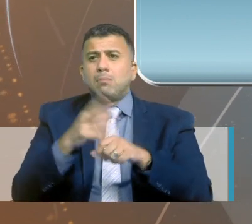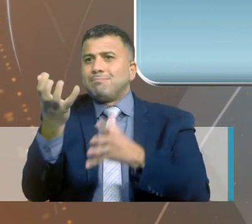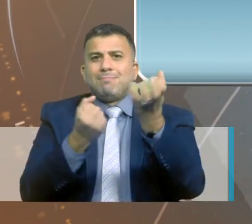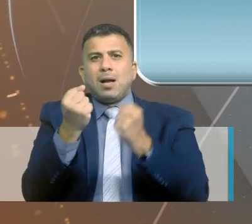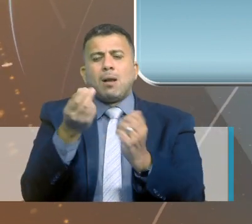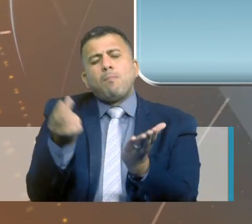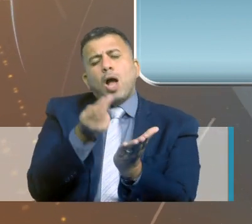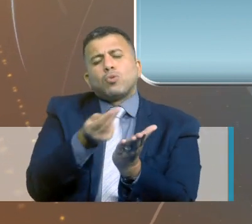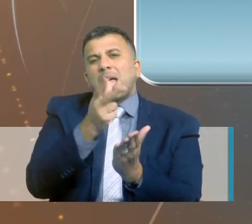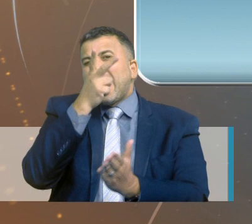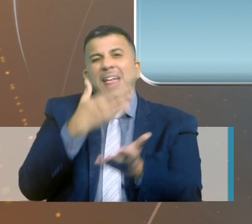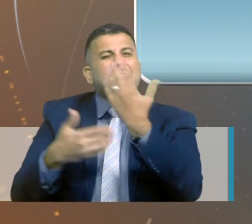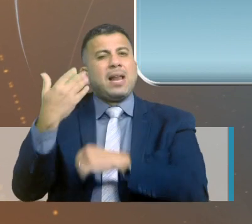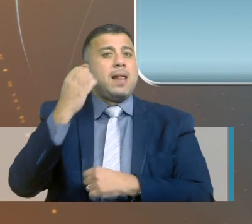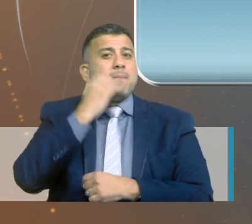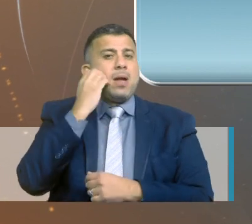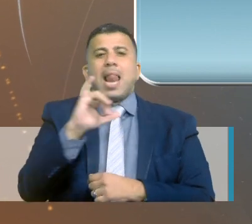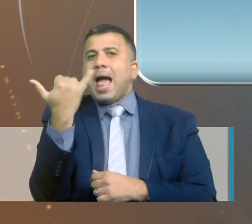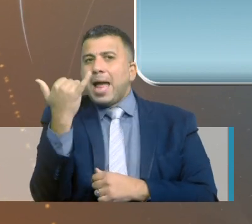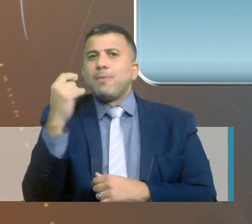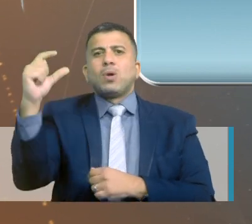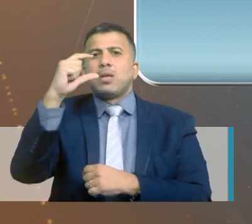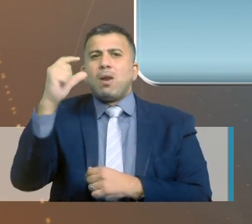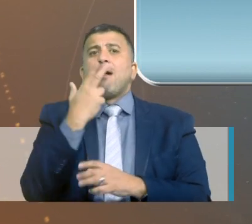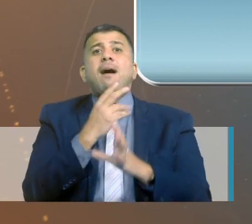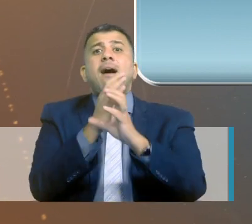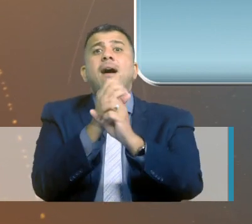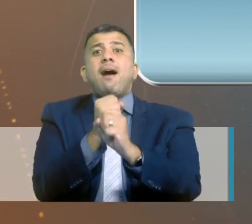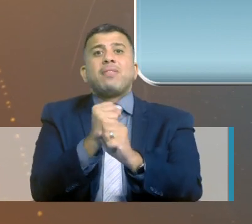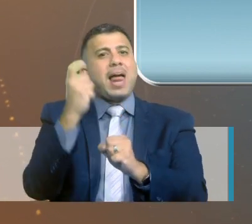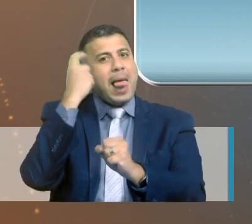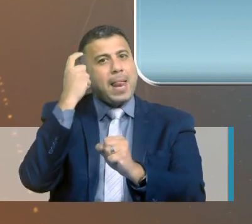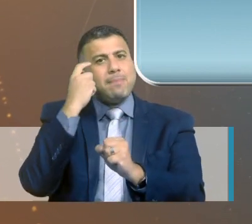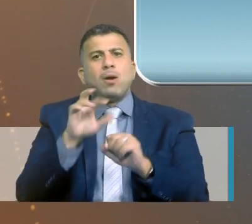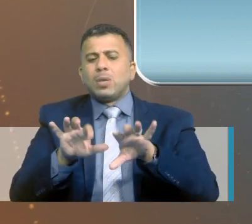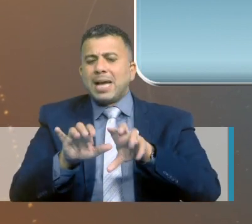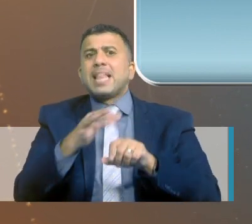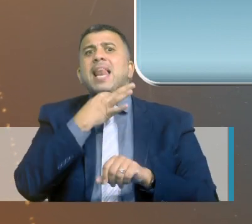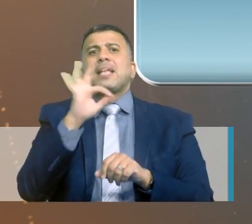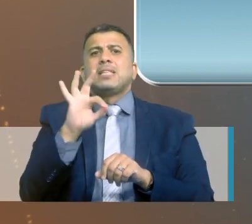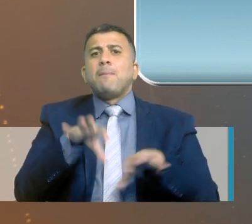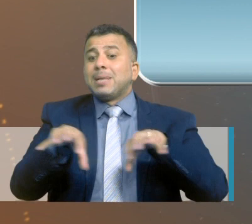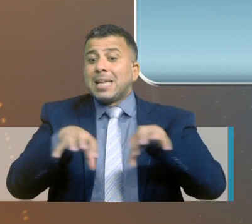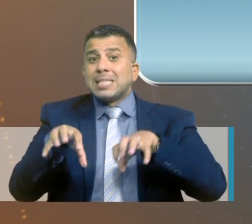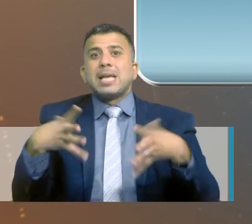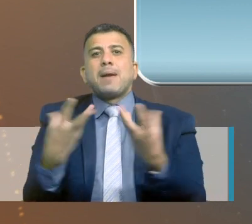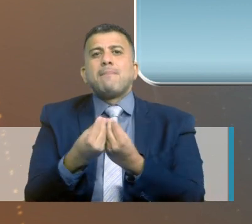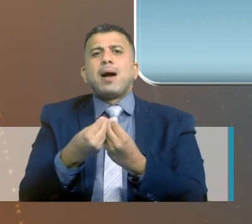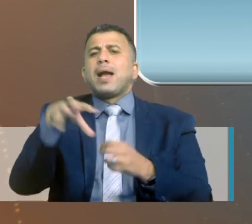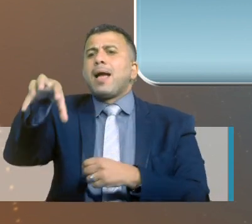الوثائق والمخطوطات الاثريه الاماراتيه والعربيه والدوليه وحفظها بالطرق العلميه والتقنيات الحديثه